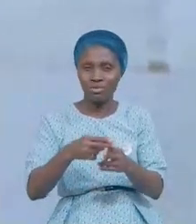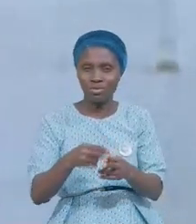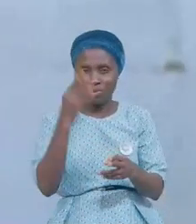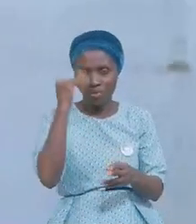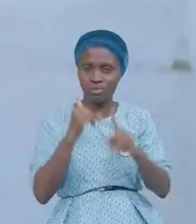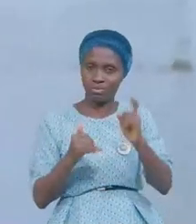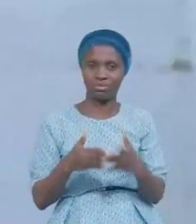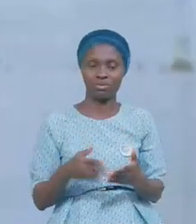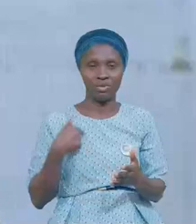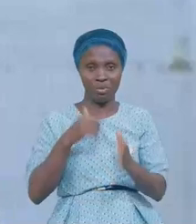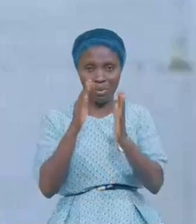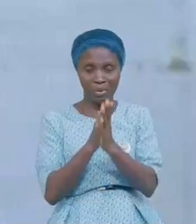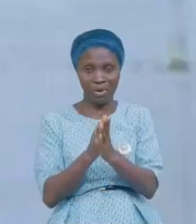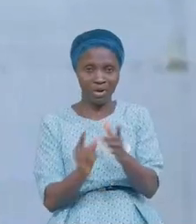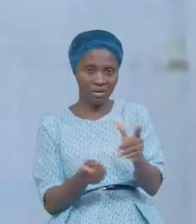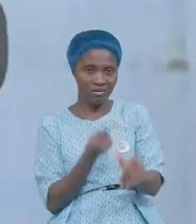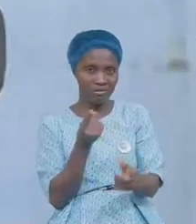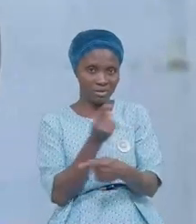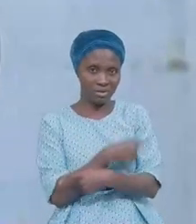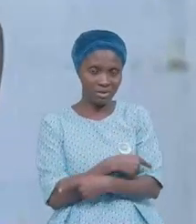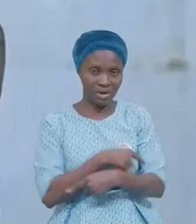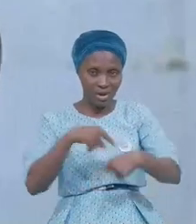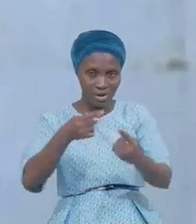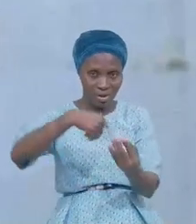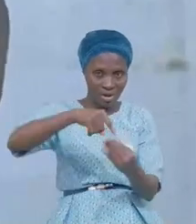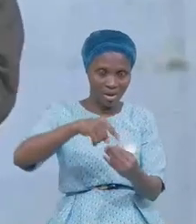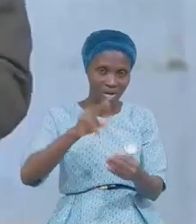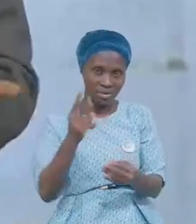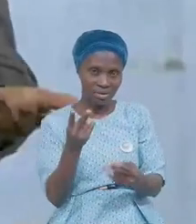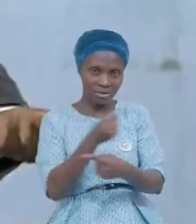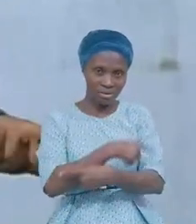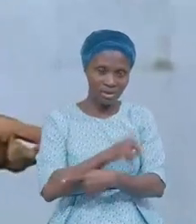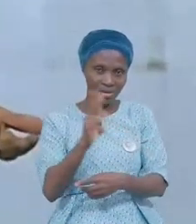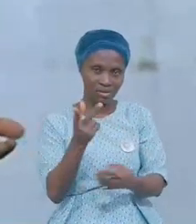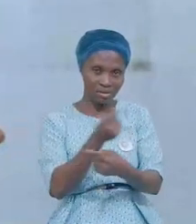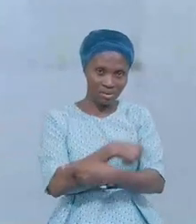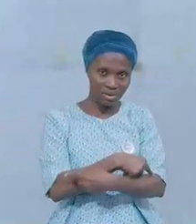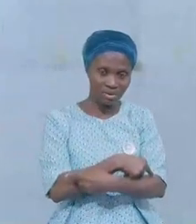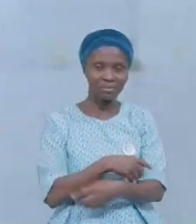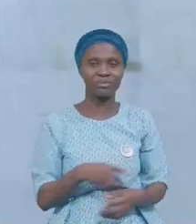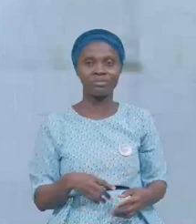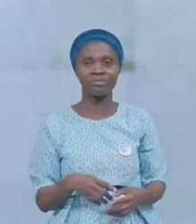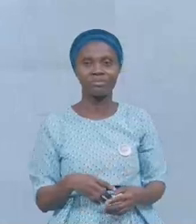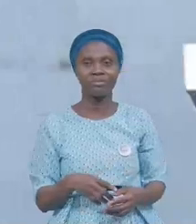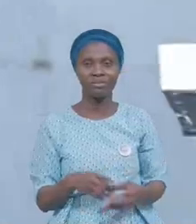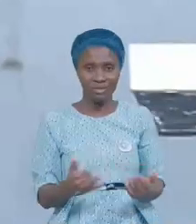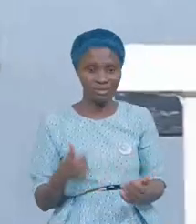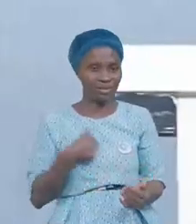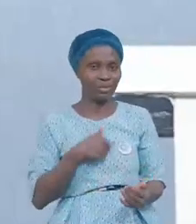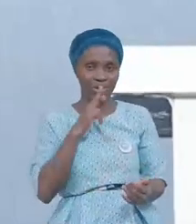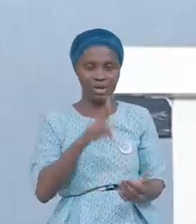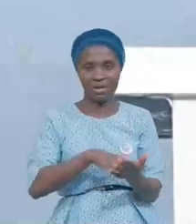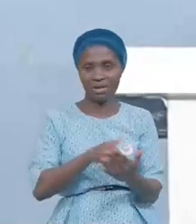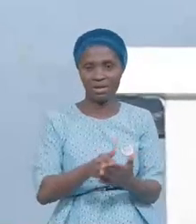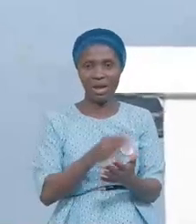Très tôt, nous avons prié le premier jour, nous avons fait le tour le deuxième jour et le troisième jour. Maintenant, nous sommes fatigués. Et